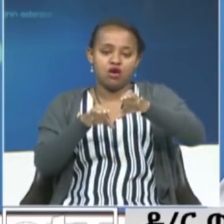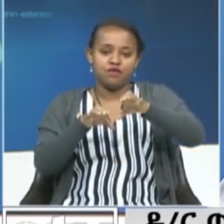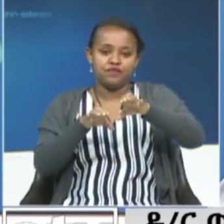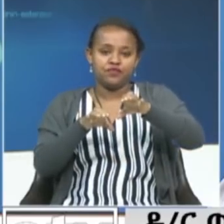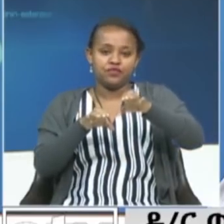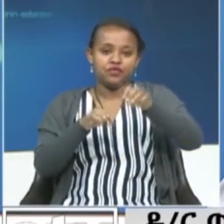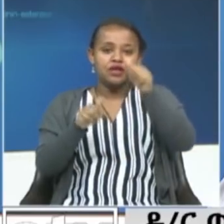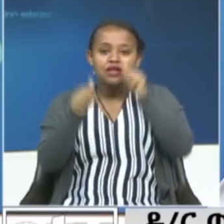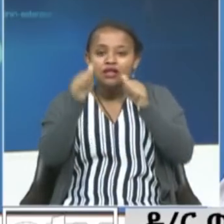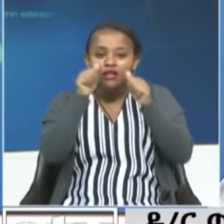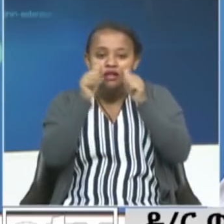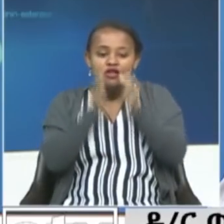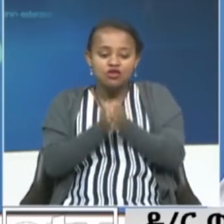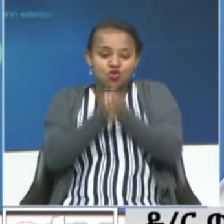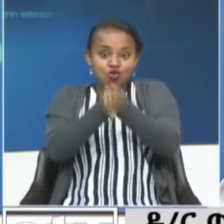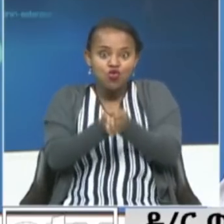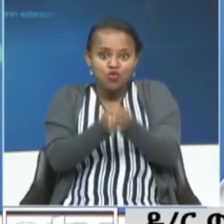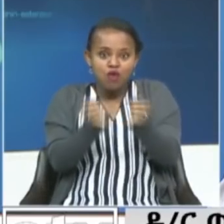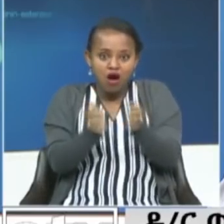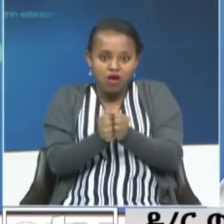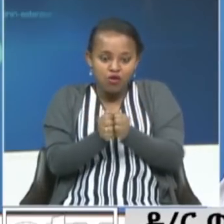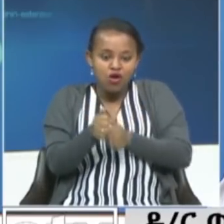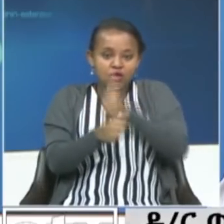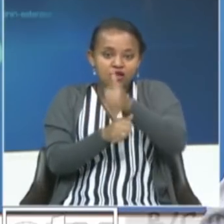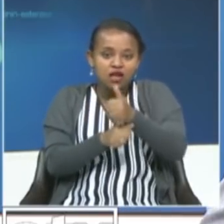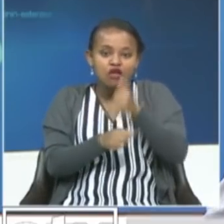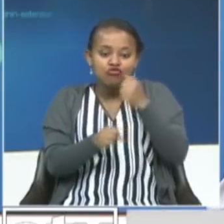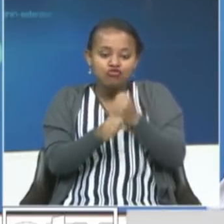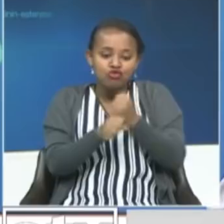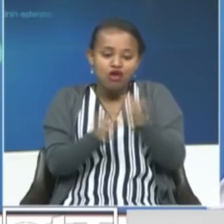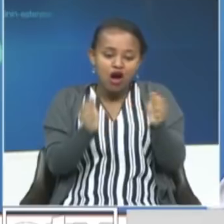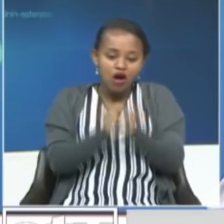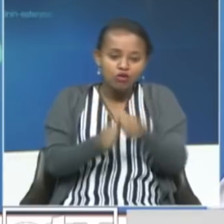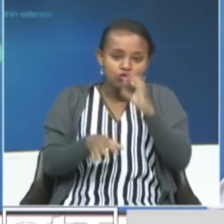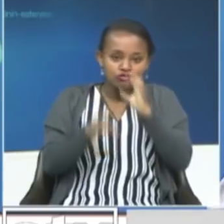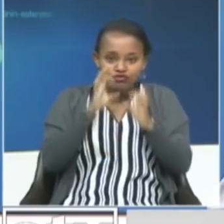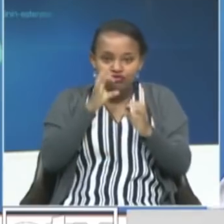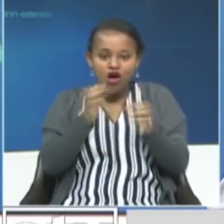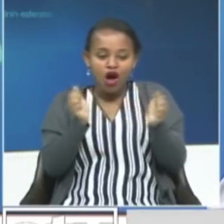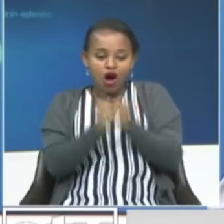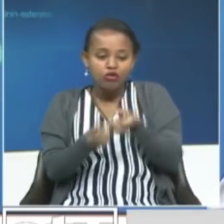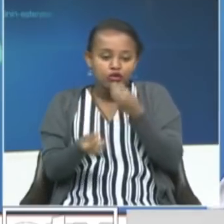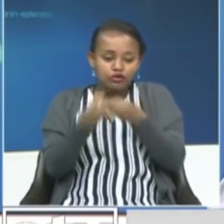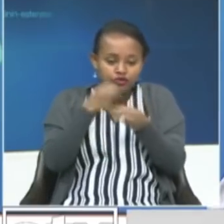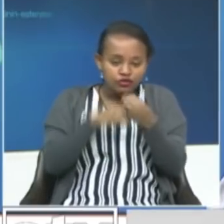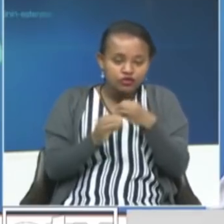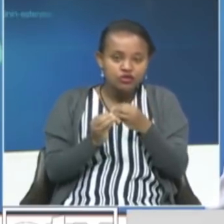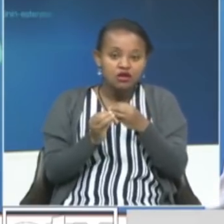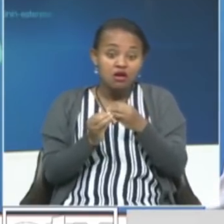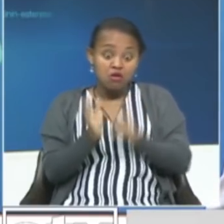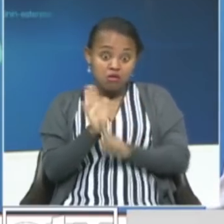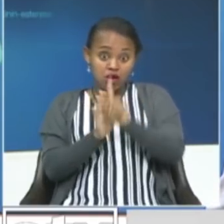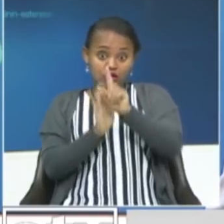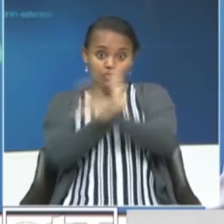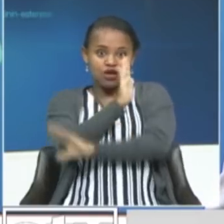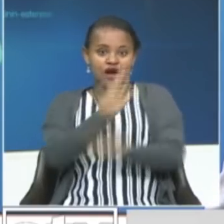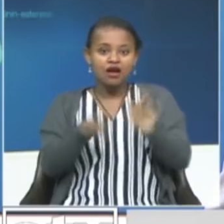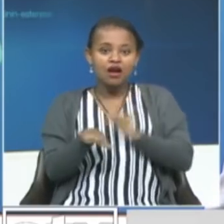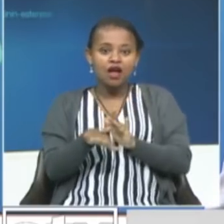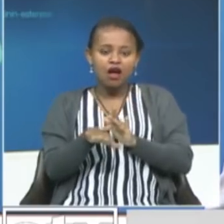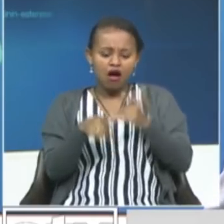የእድር የቆብ አብሮ የማሳለፍ ቡና አብሮ የመጠጣት ምግብ አብሮ የመብላት እንግዲህ ባደጉት ሀገር ላይ አጋጣሚም ሆኖ